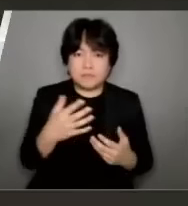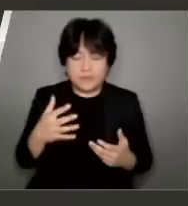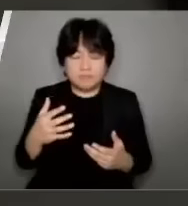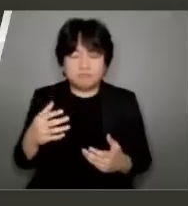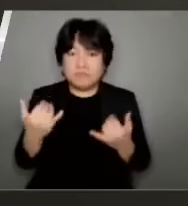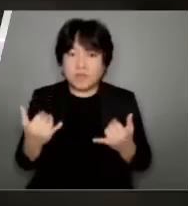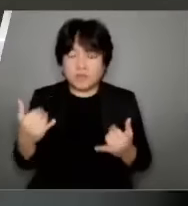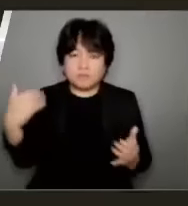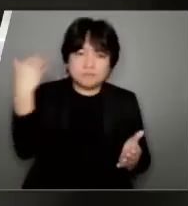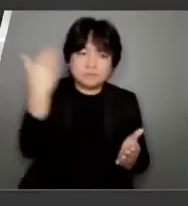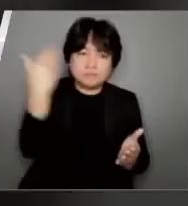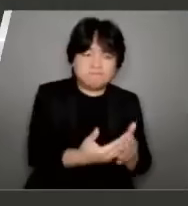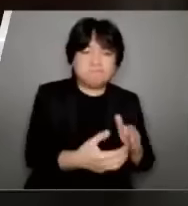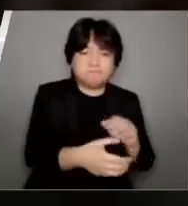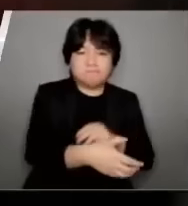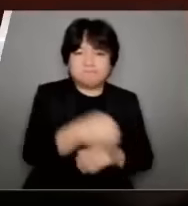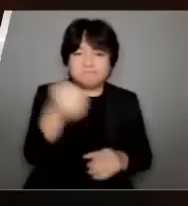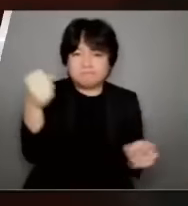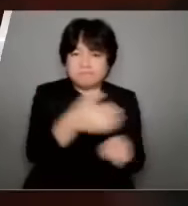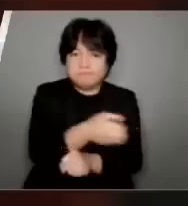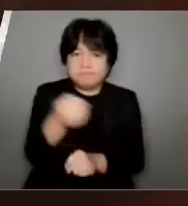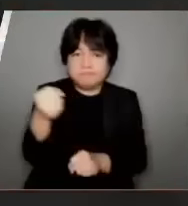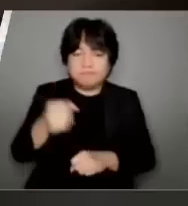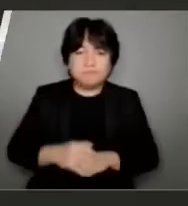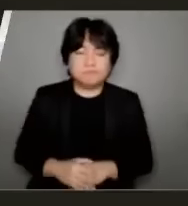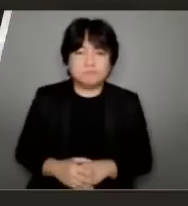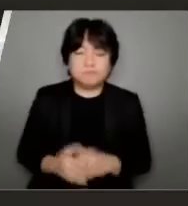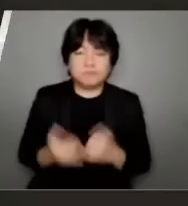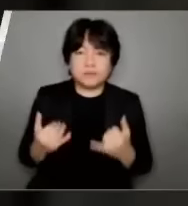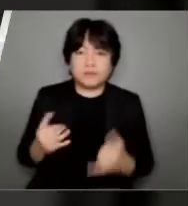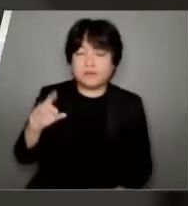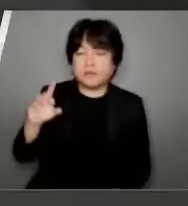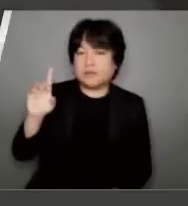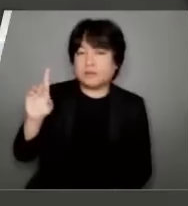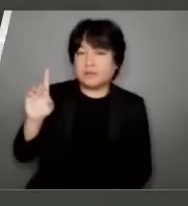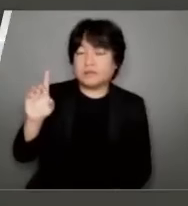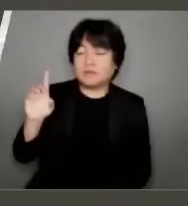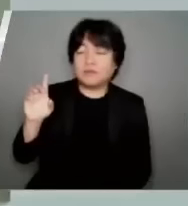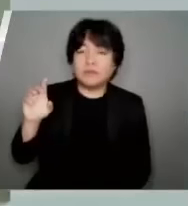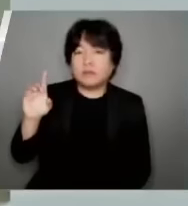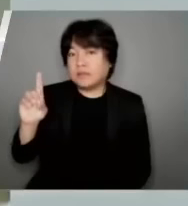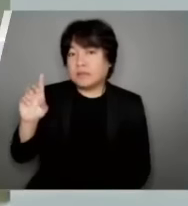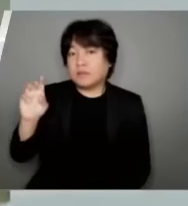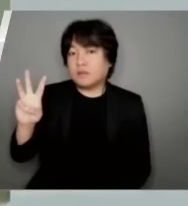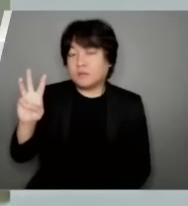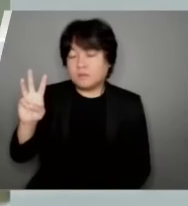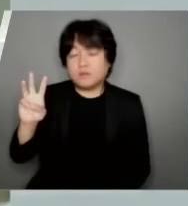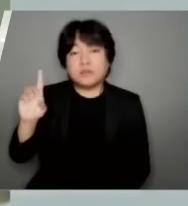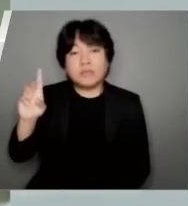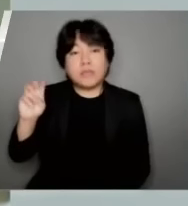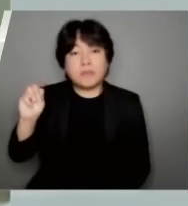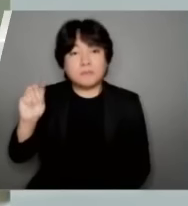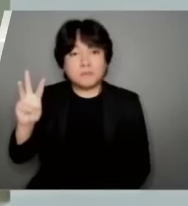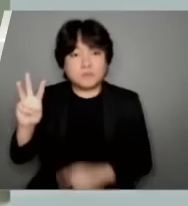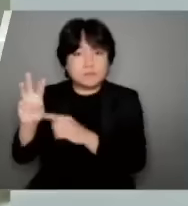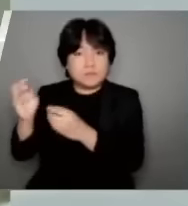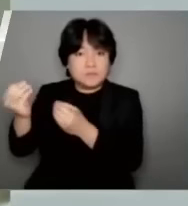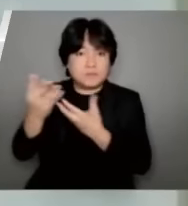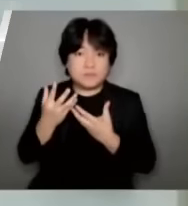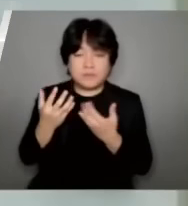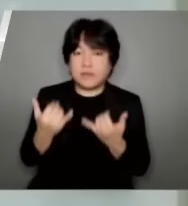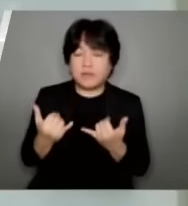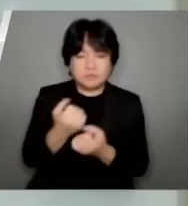hapon, ibinalita ng department ang migrant workers na ligtas na ang mga Pinoy seafarer. All 23 seafarers are safe and